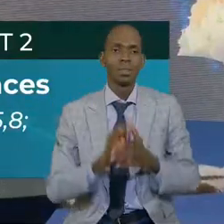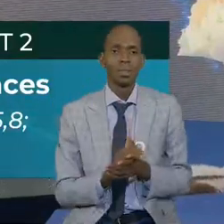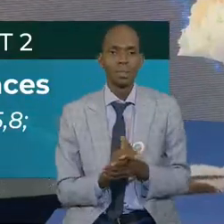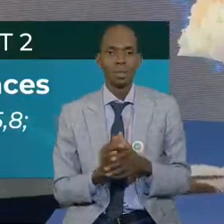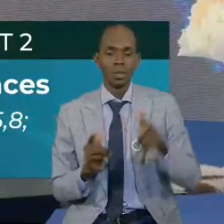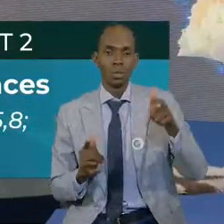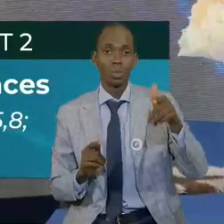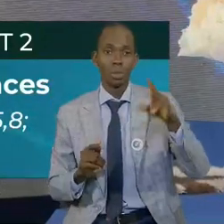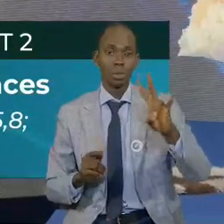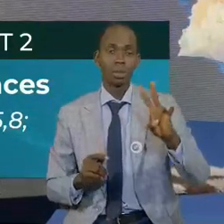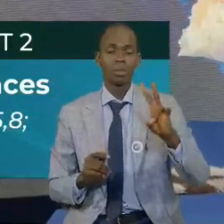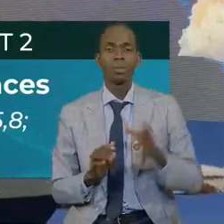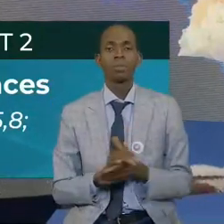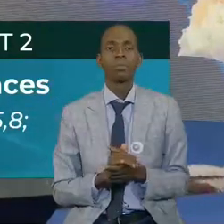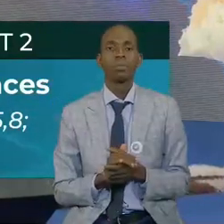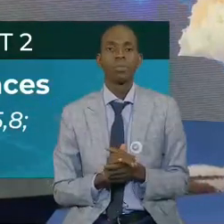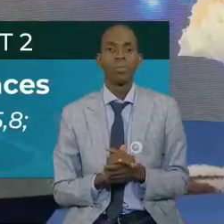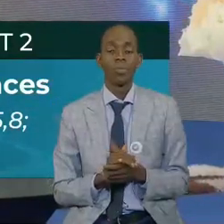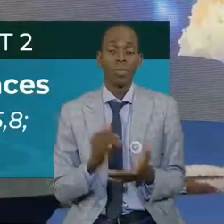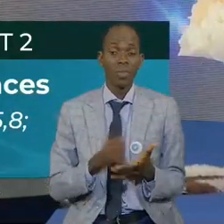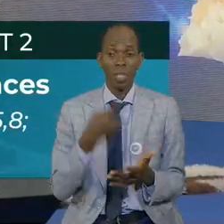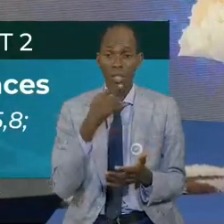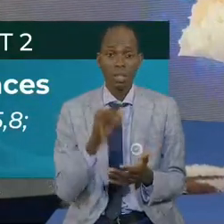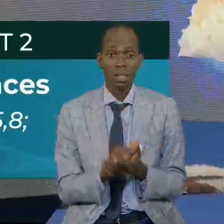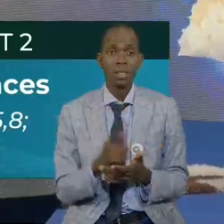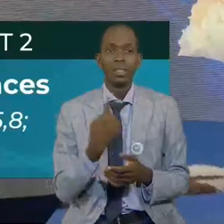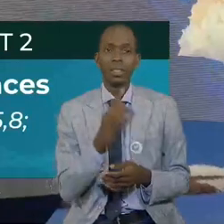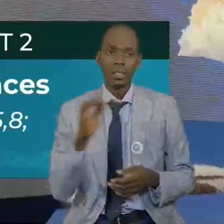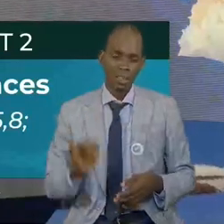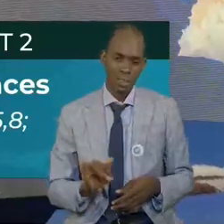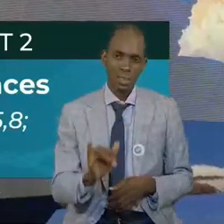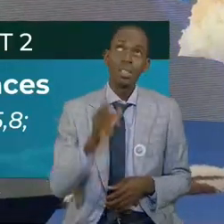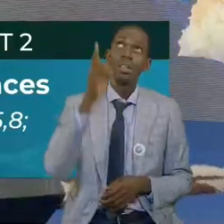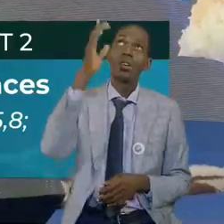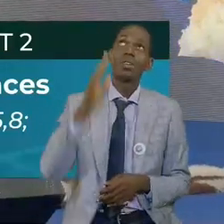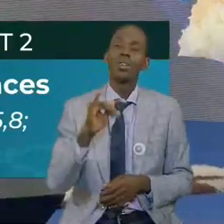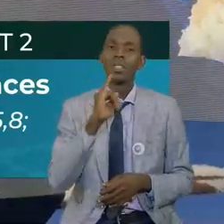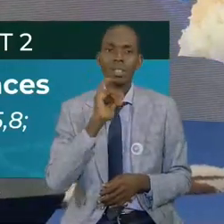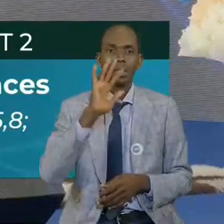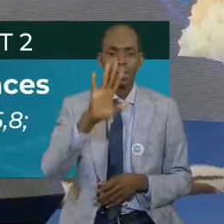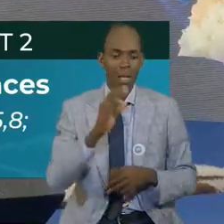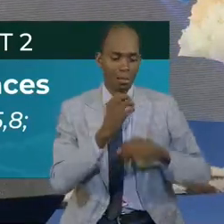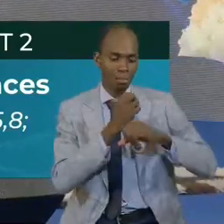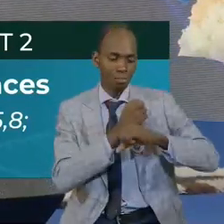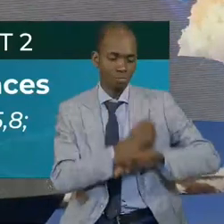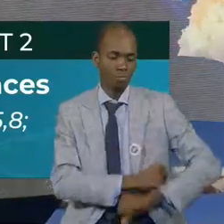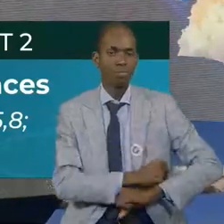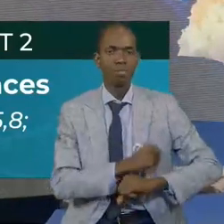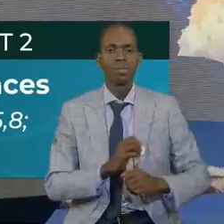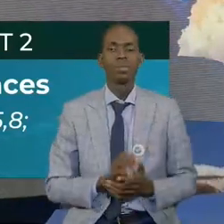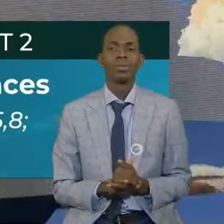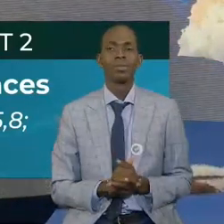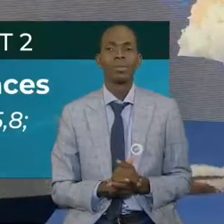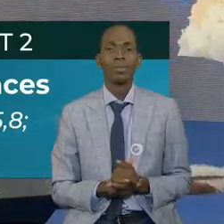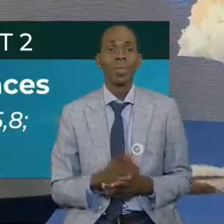27. Verset 27. It says, the eternal God is thy refuge. Le Dieu d'éternité est un refuge.